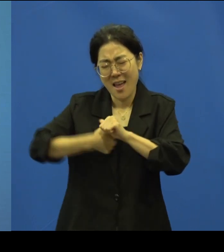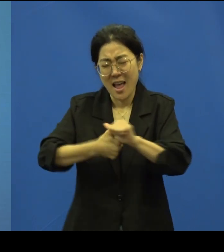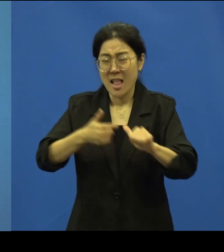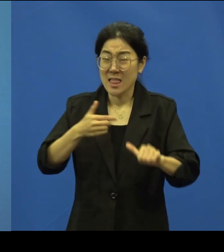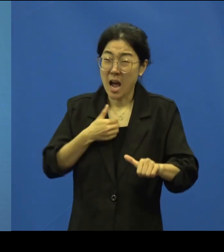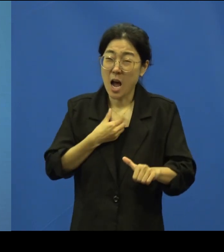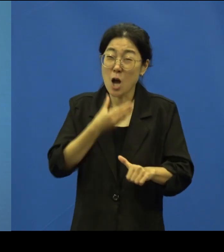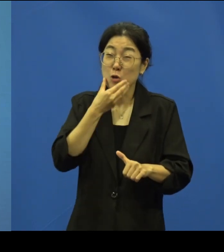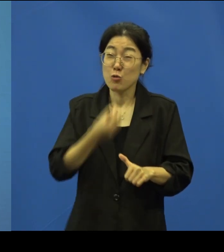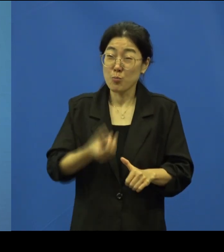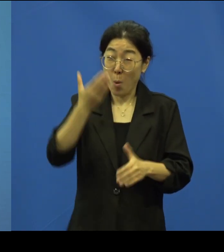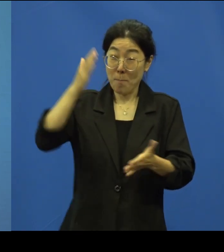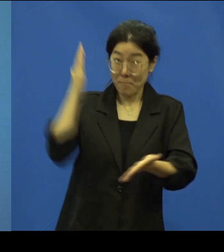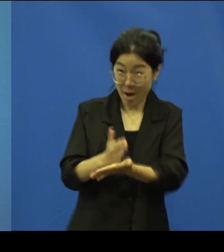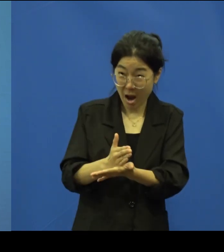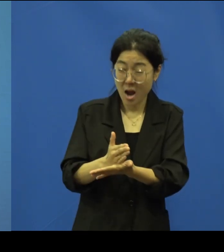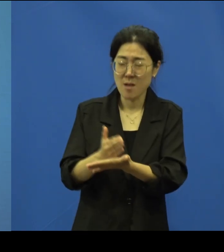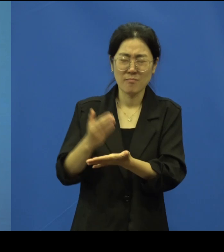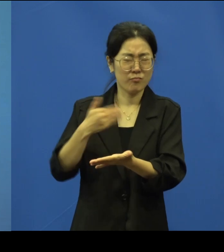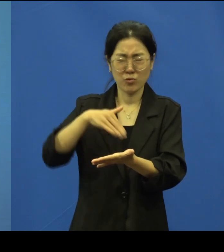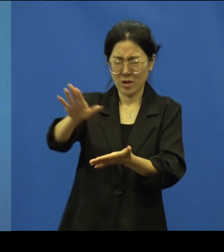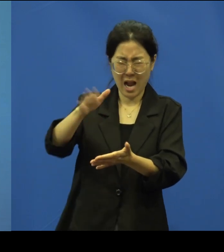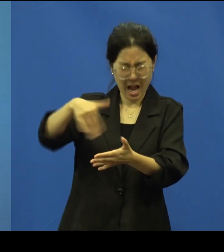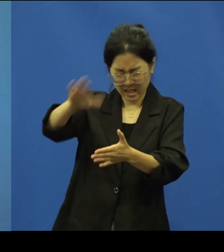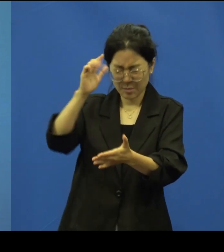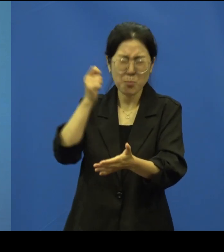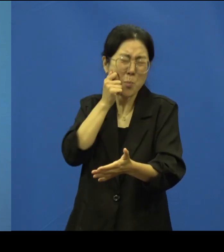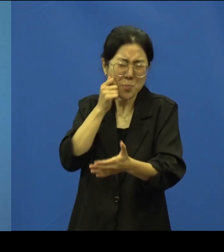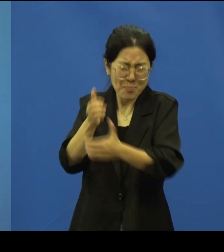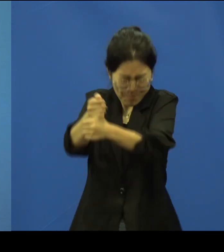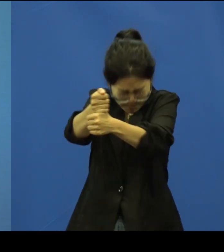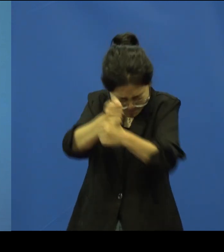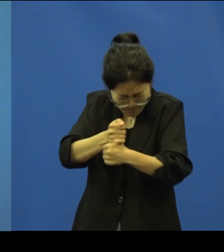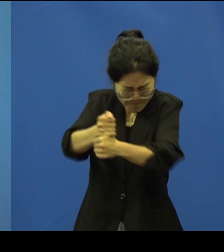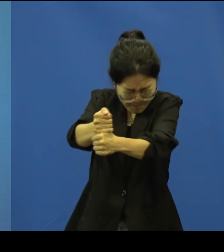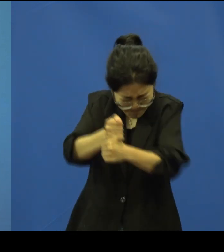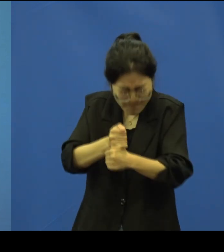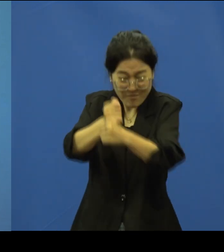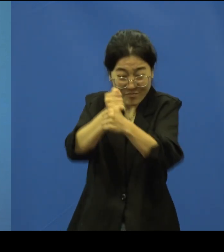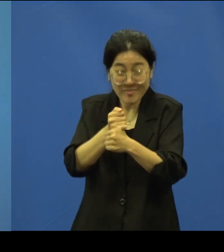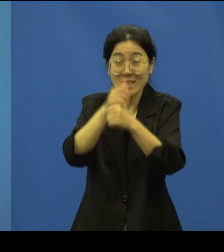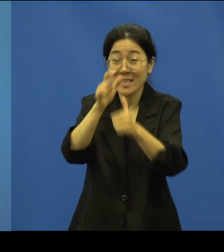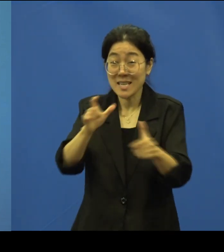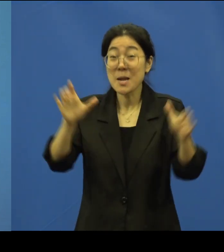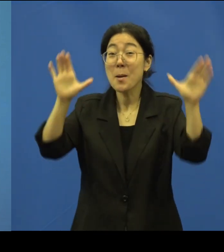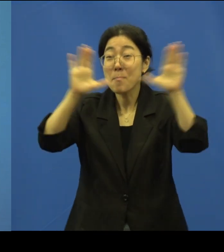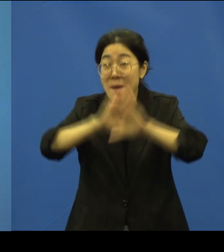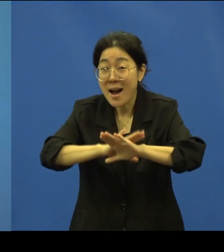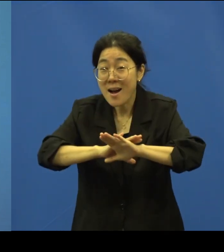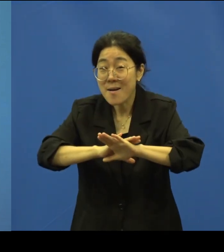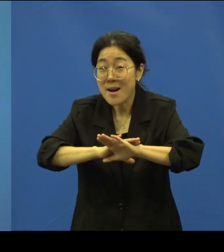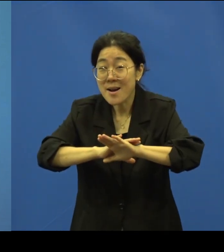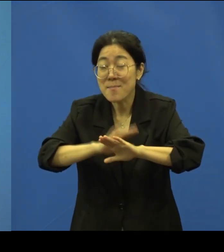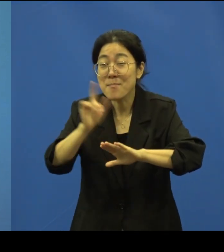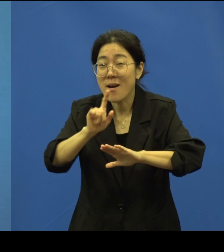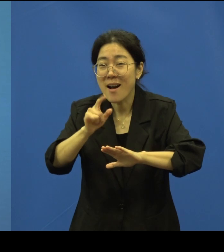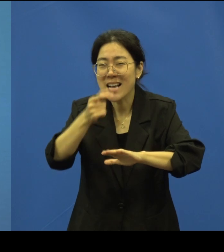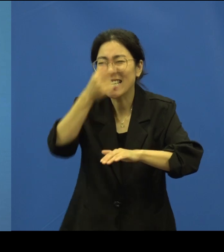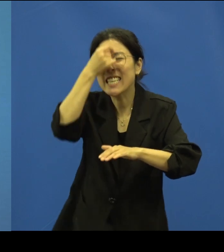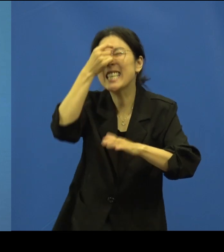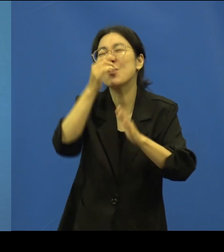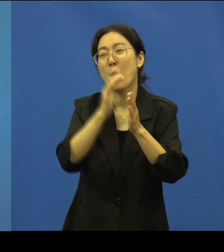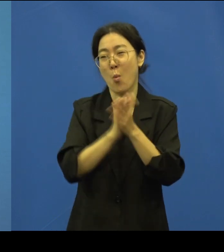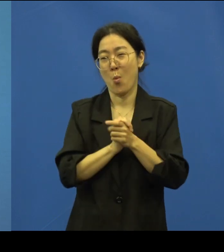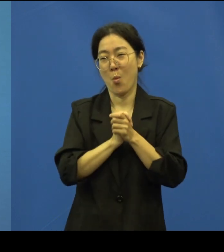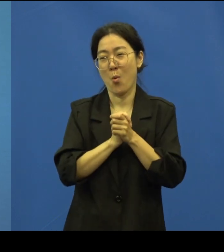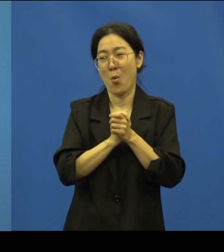나를 축복하지 않으면 가게 하지 않겠습니다 했던 그 밤에 그 기도는 무엇이겠습니까?